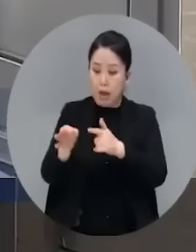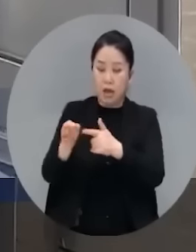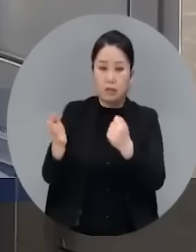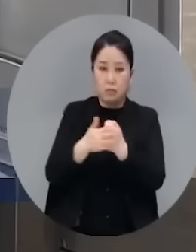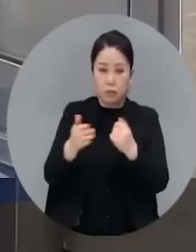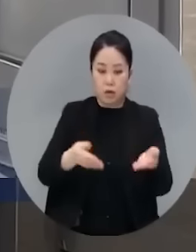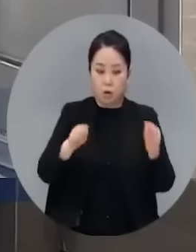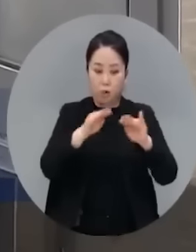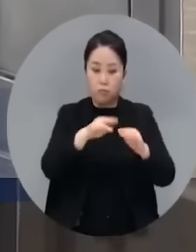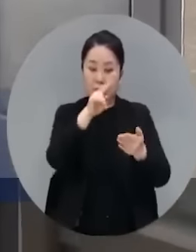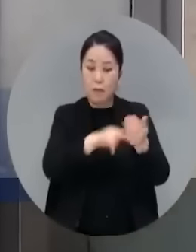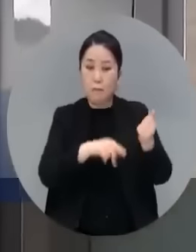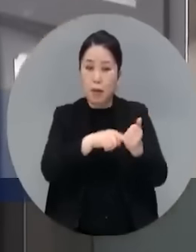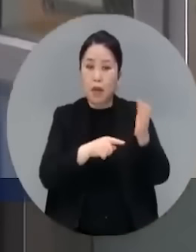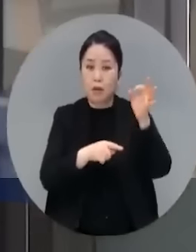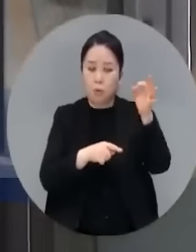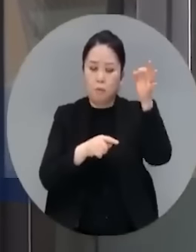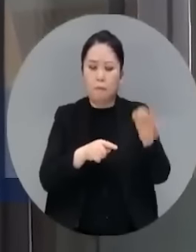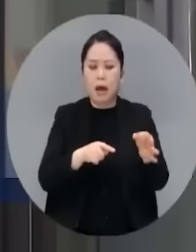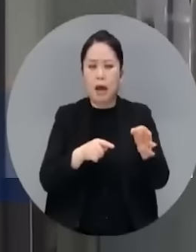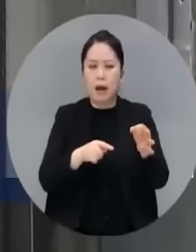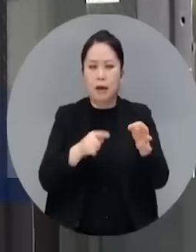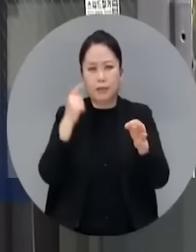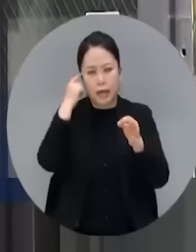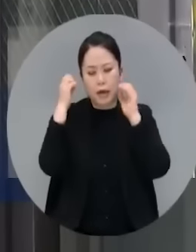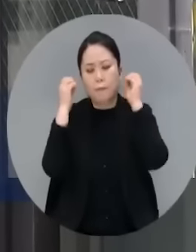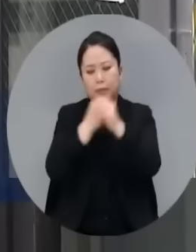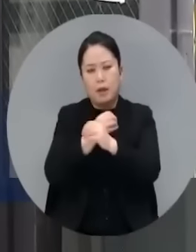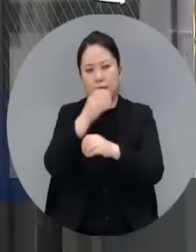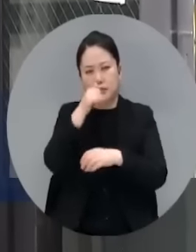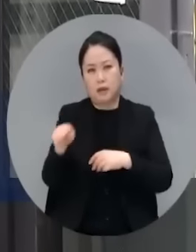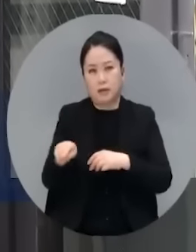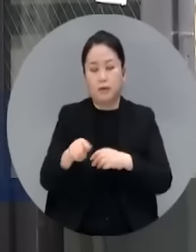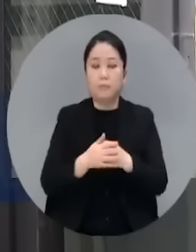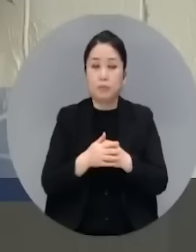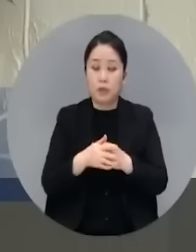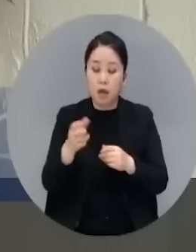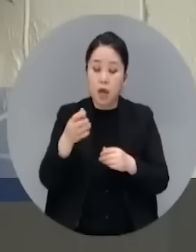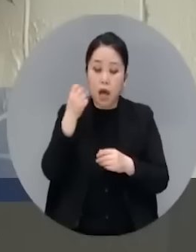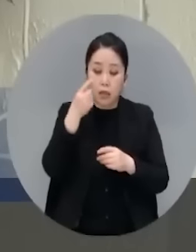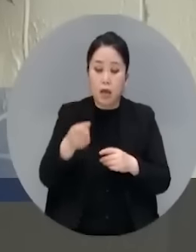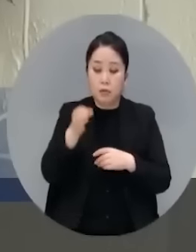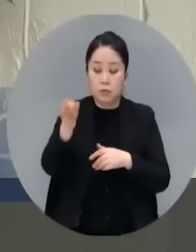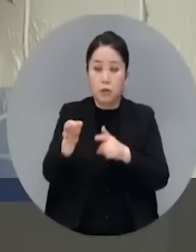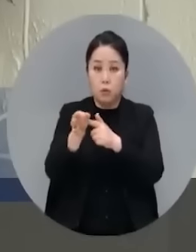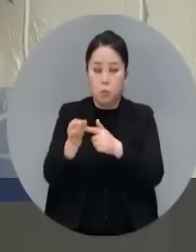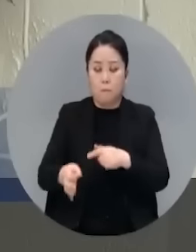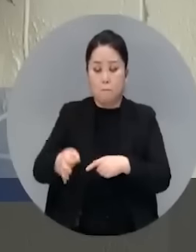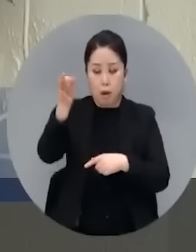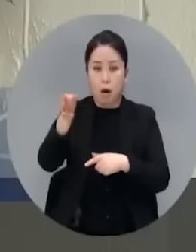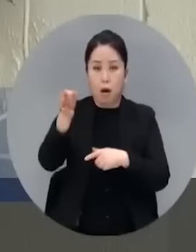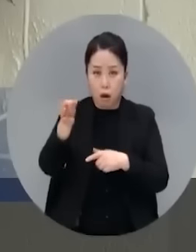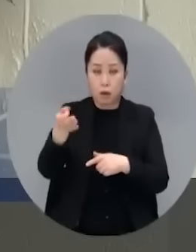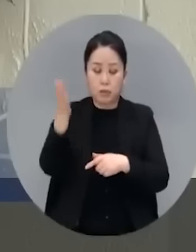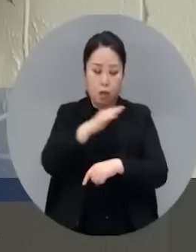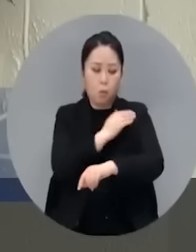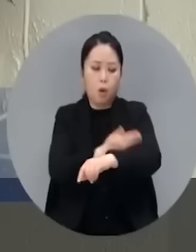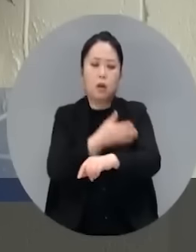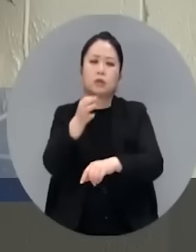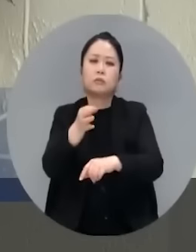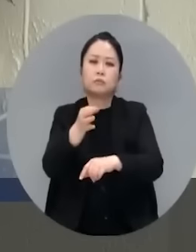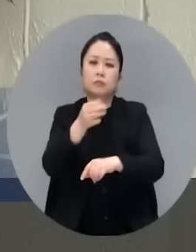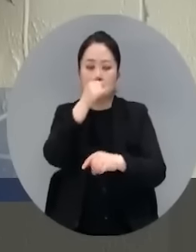자체 가격이 하락하는 거로 그렇게 생각하시는 분이 많더라고요. 임대료도 지금 높은 상황에서 권리금까지